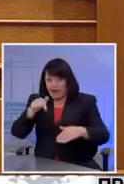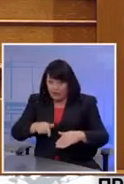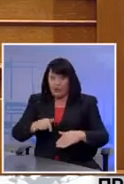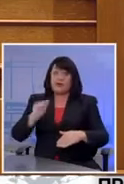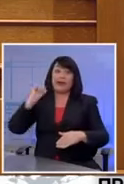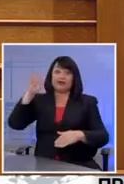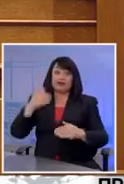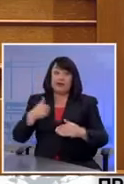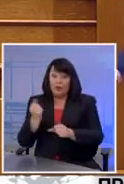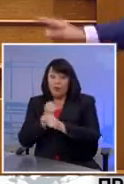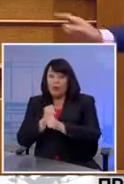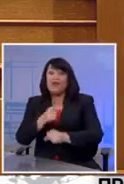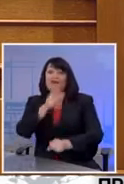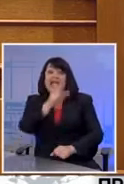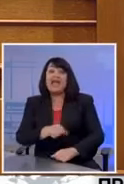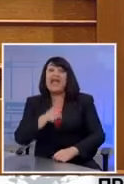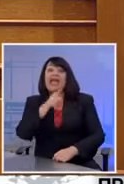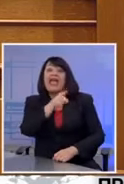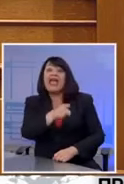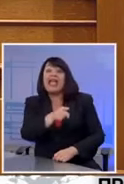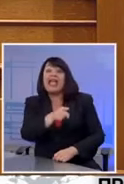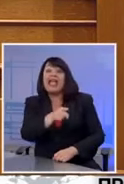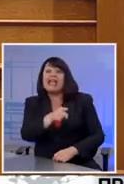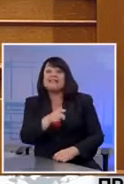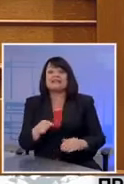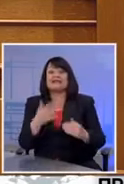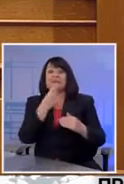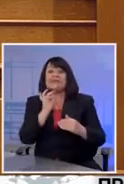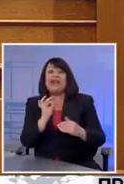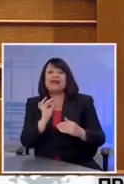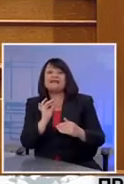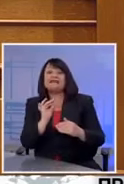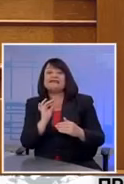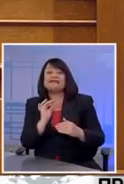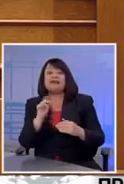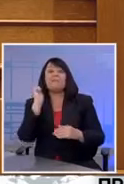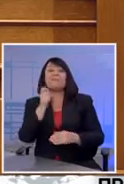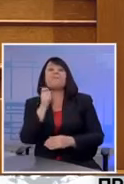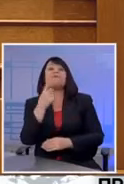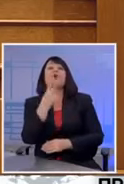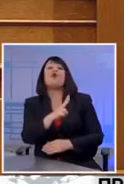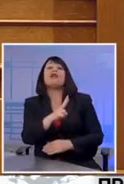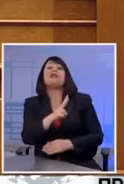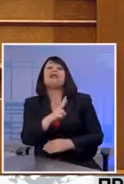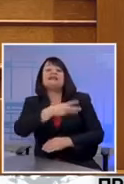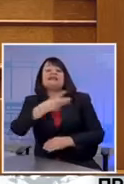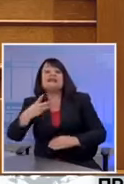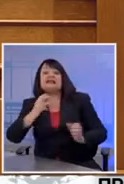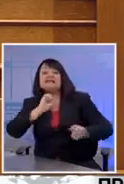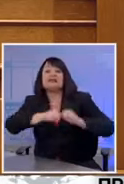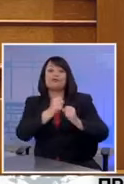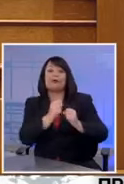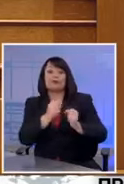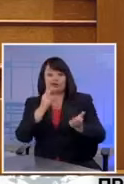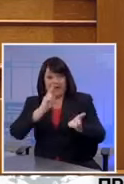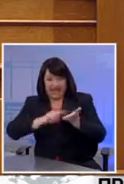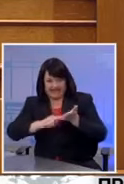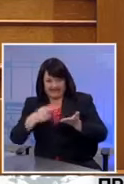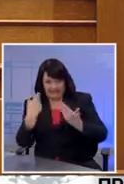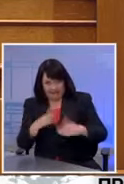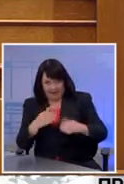εξωτερικό, εσείς κάνατε ασκήσεις κομματικής γυμναστικής. Πόσα ένσημα έχετε κολλήσει. Ησυχία παρακαλώ. Ησυχία. Πόσα ένσημα